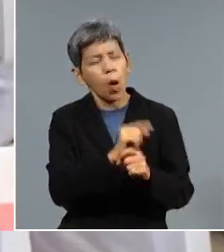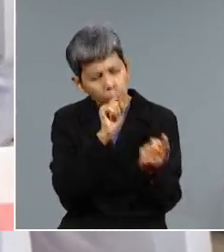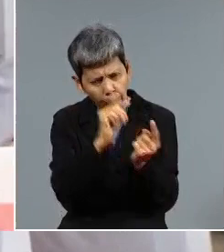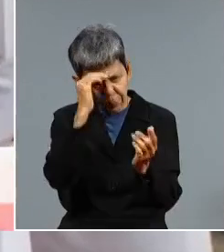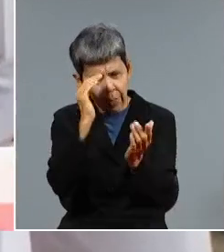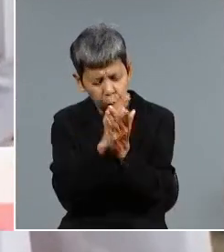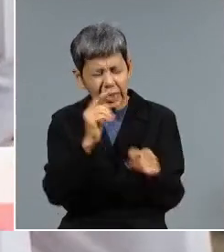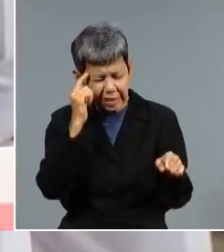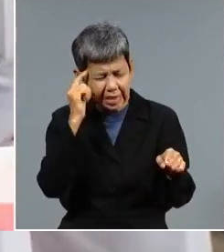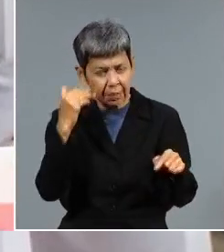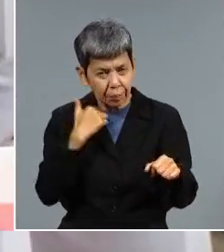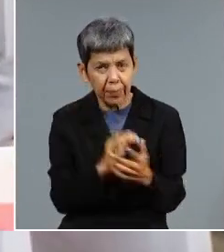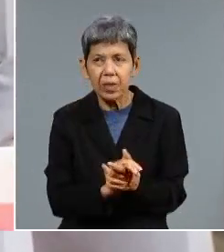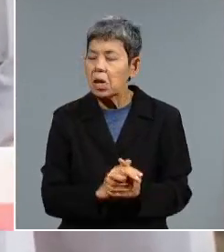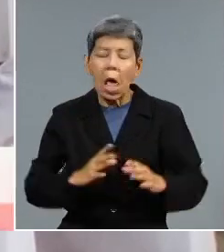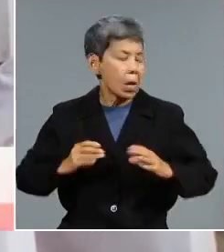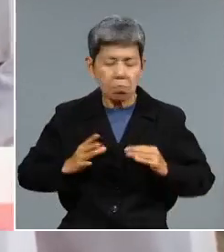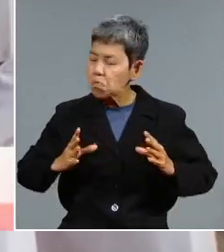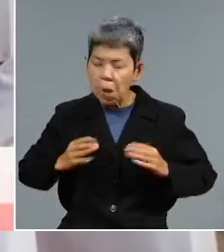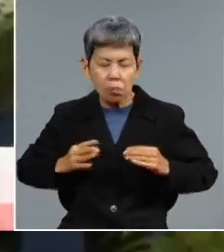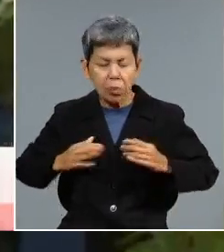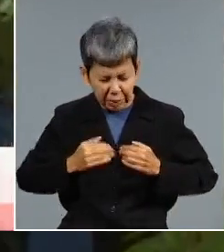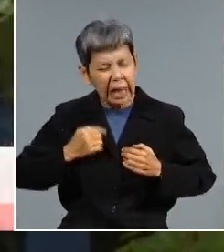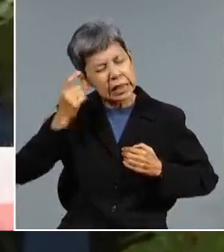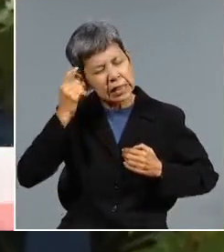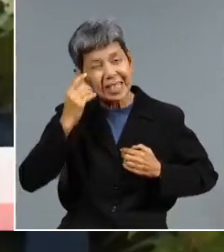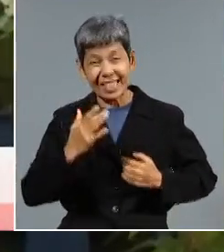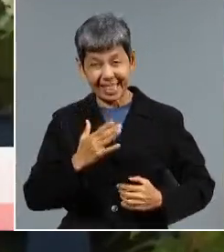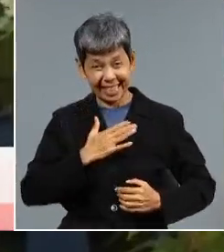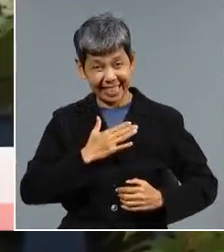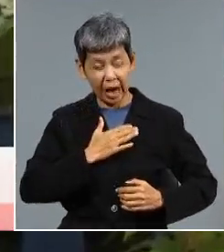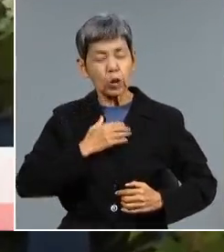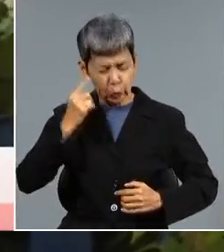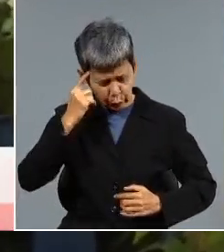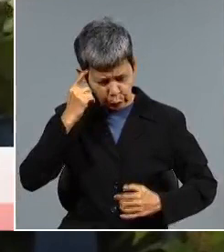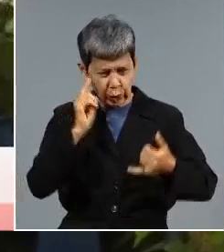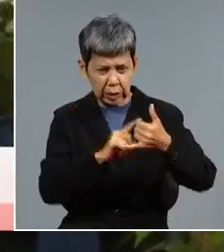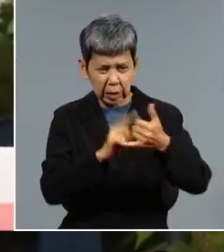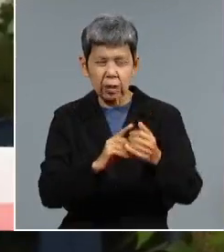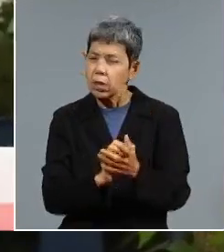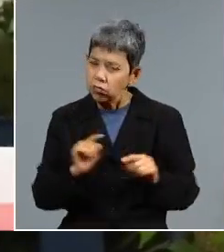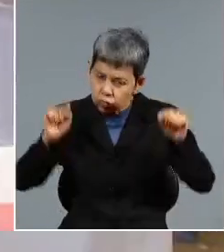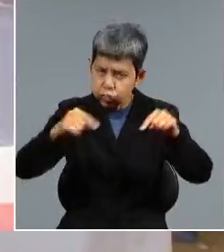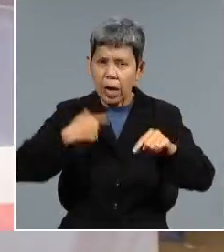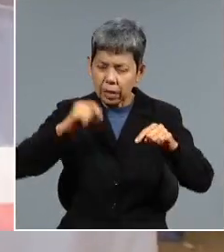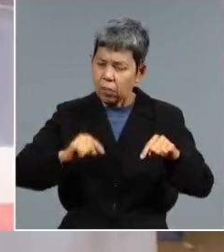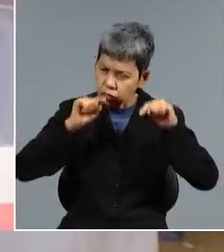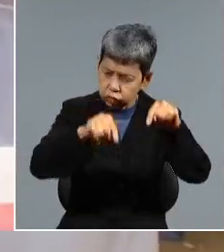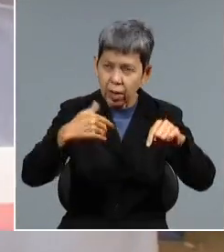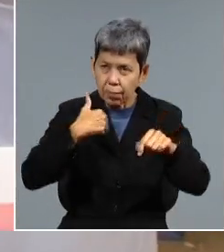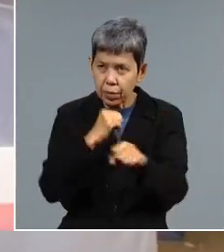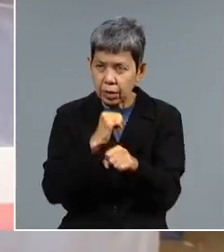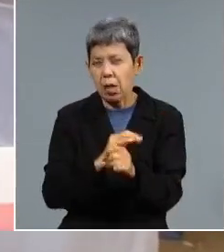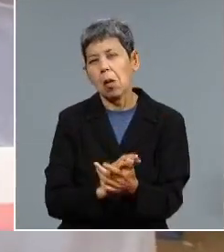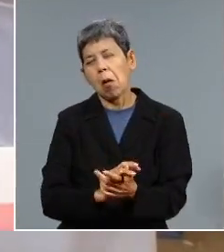มอบตัวสู้คดีและดีเศษทุกข้อกล่าวหาตัวเค้าเองก็รู้นะครับว่าจะต้องสู้กันที่ศาลถึง 3ศาลและ